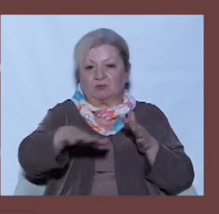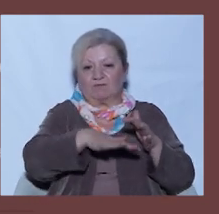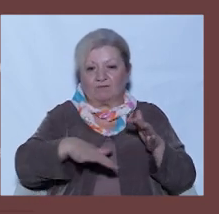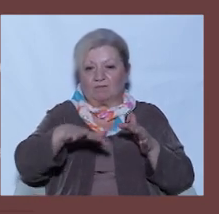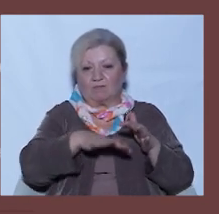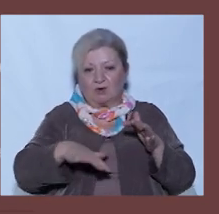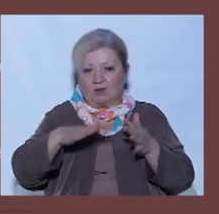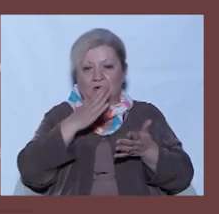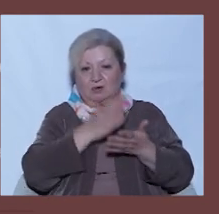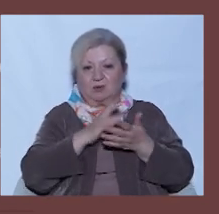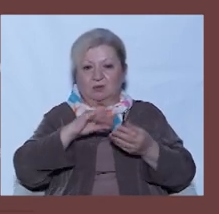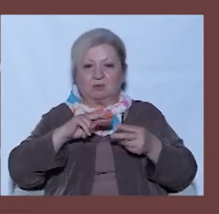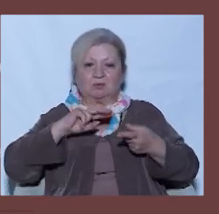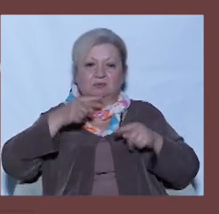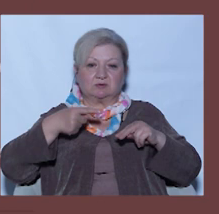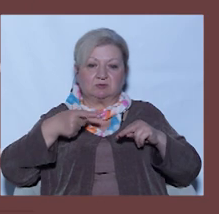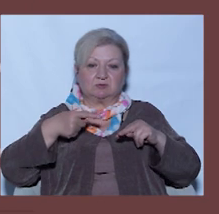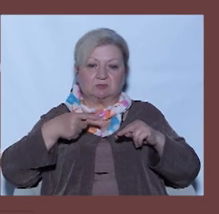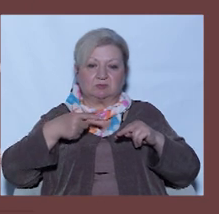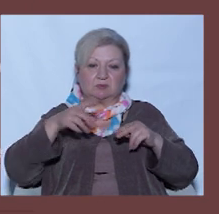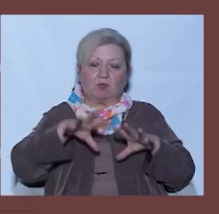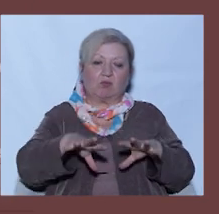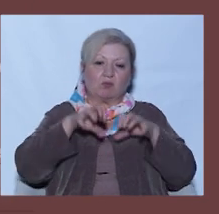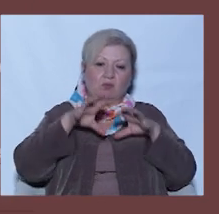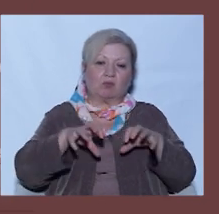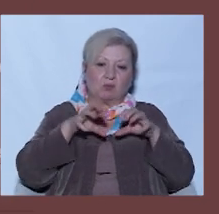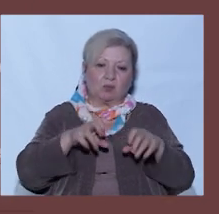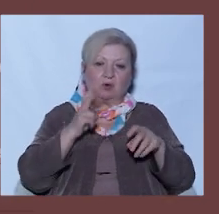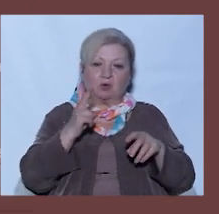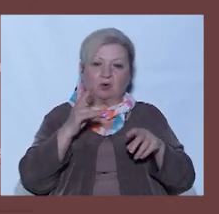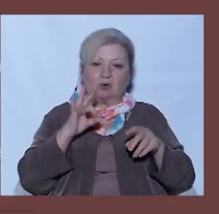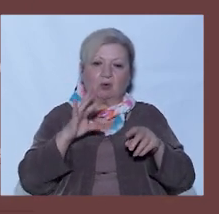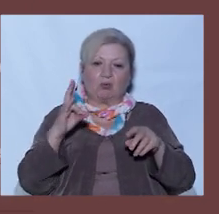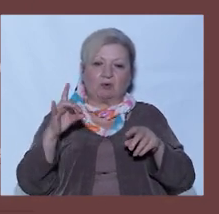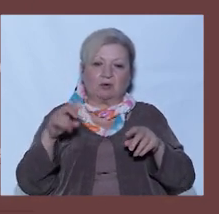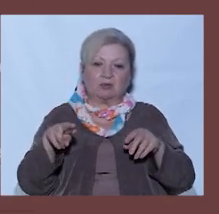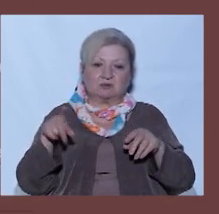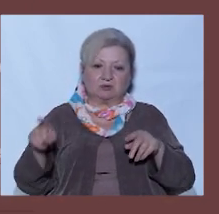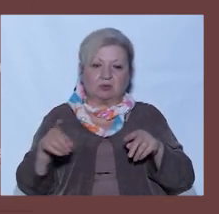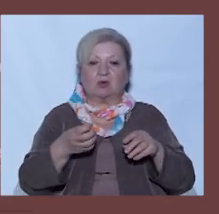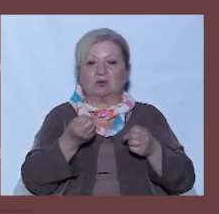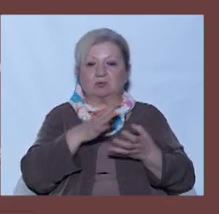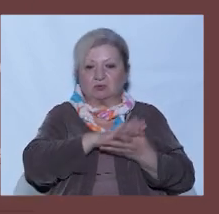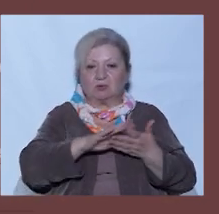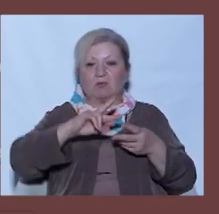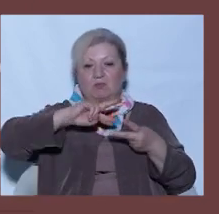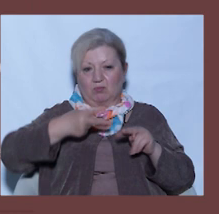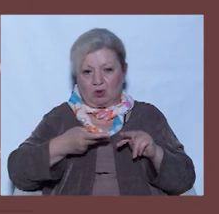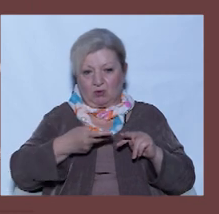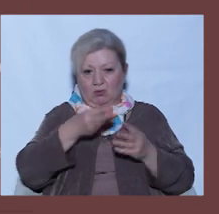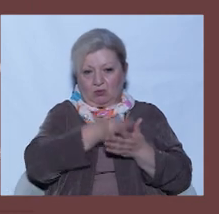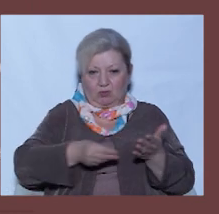გავლის შედეგად, საპირისპირო ნიშნით მუხტავს კონდენსატორს. შემდეგ კვლავ მეორდება ეს